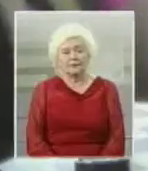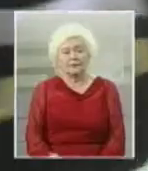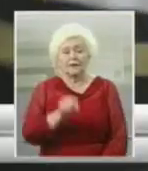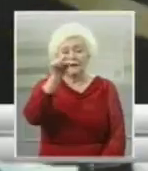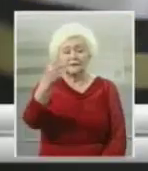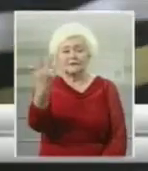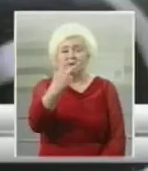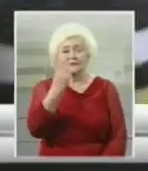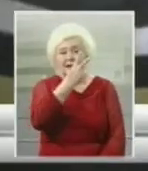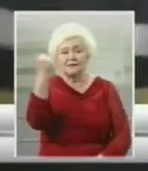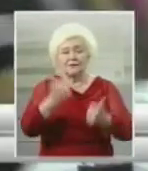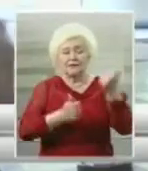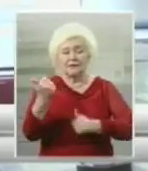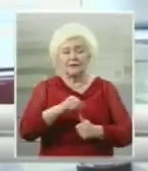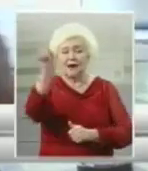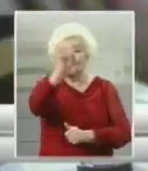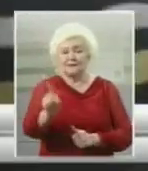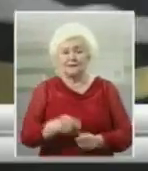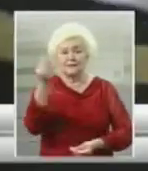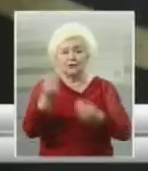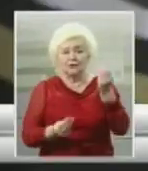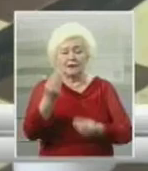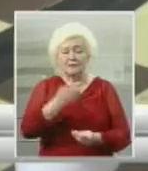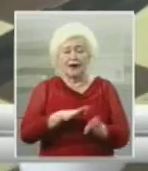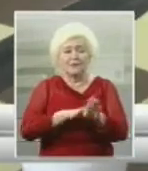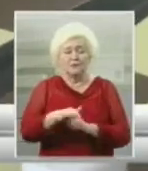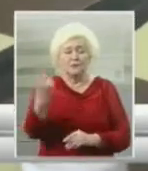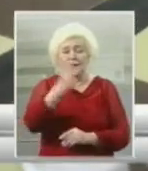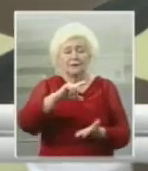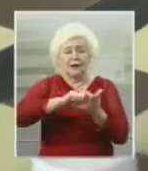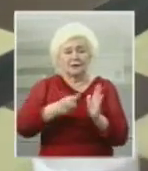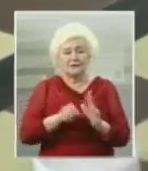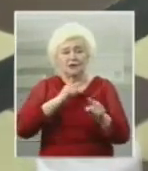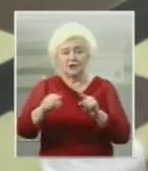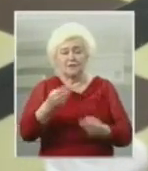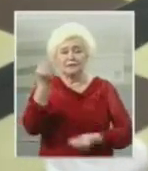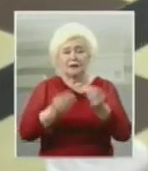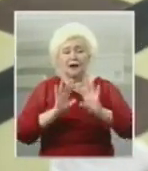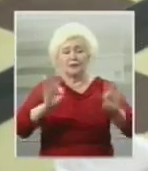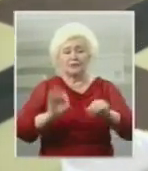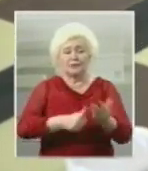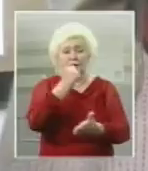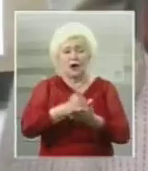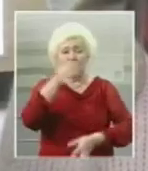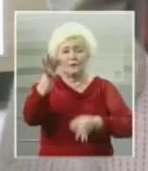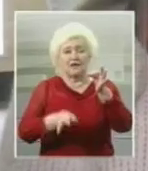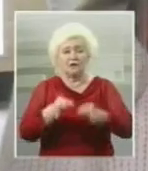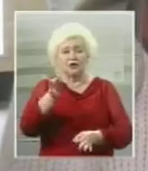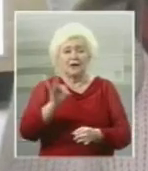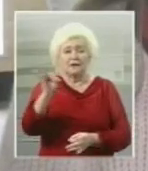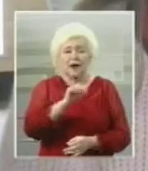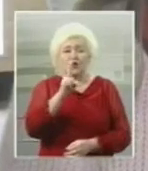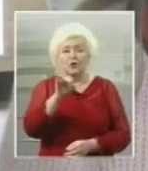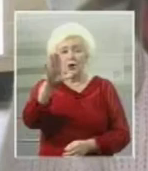Це третій вид змагань – блискавична гра. Напередодні відбулось два – класична та швидка гра, розповіла головна суддя змагань Ірина